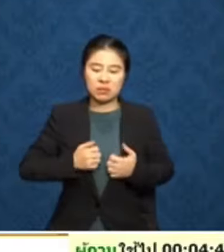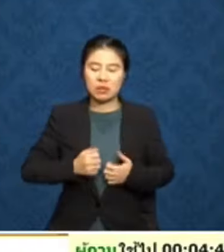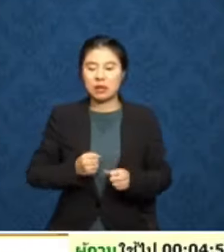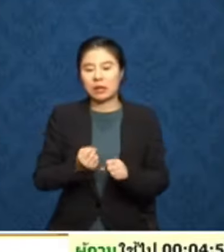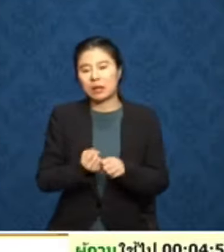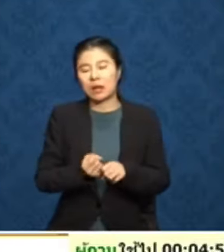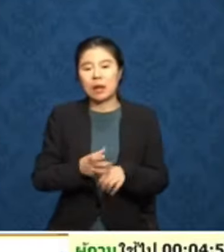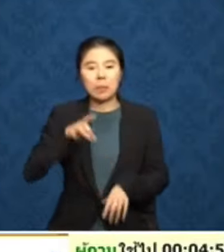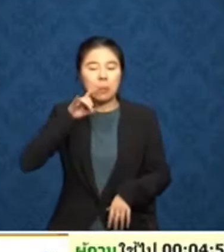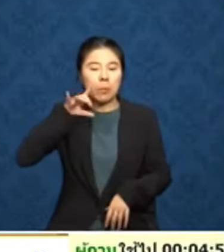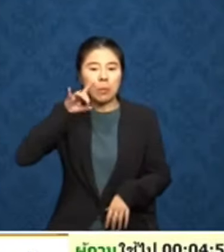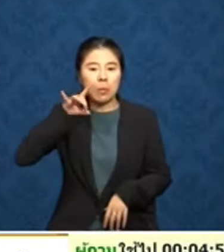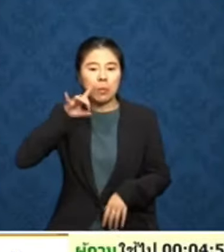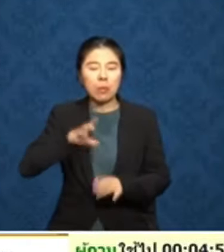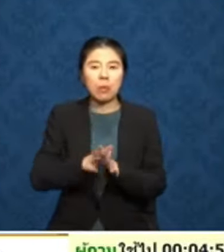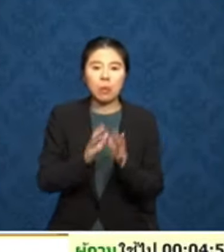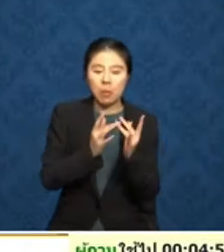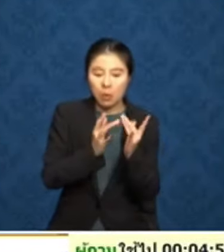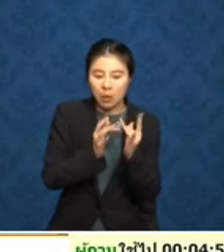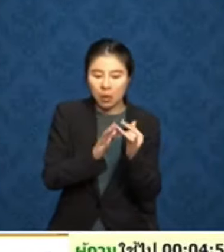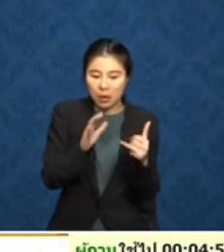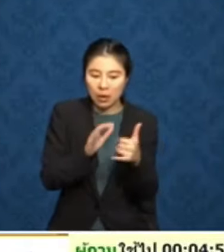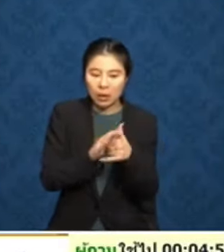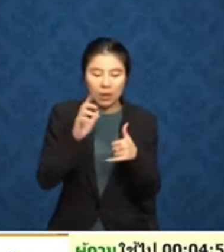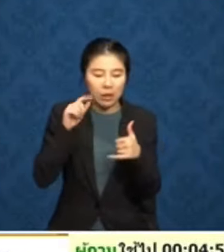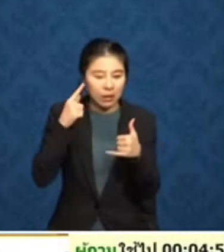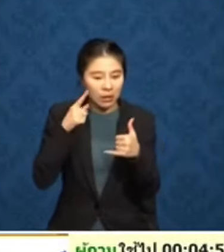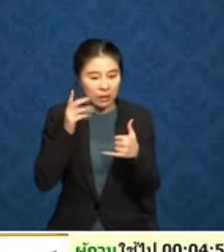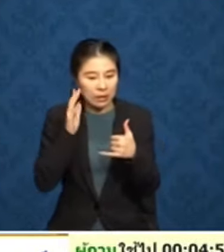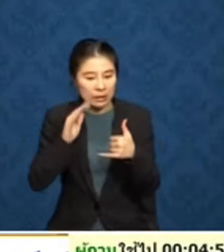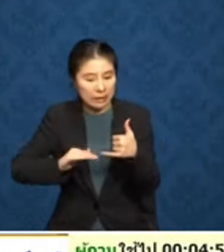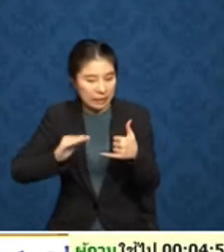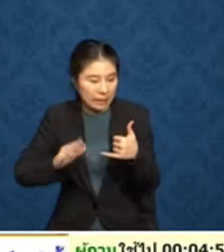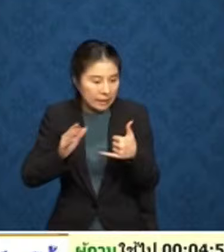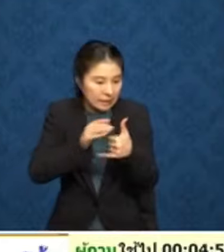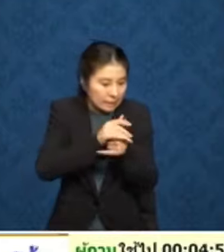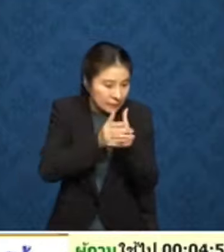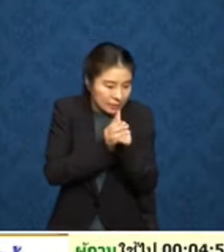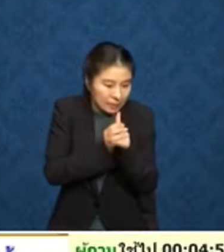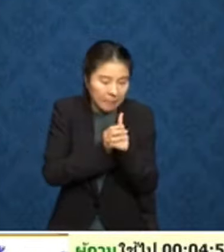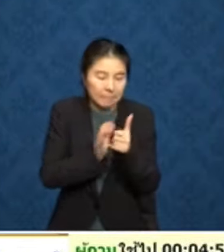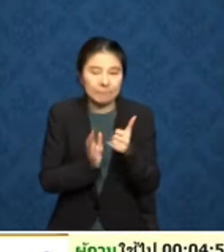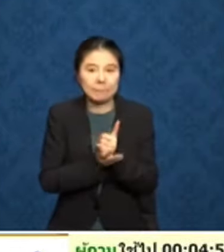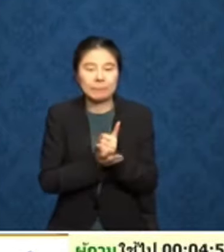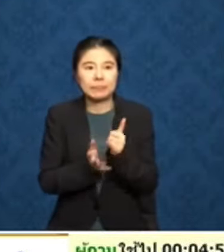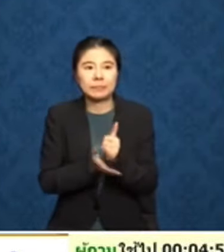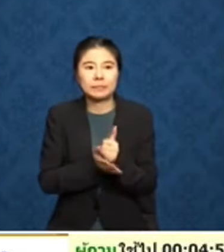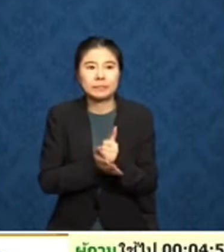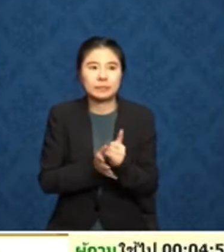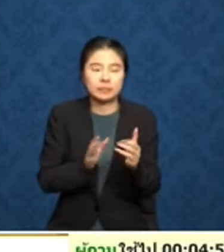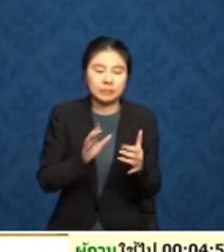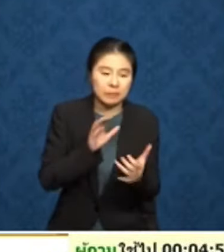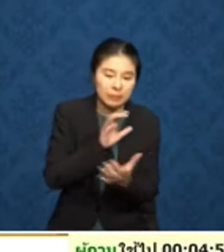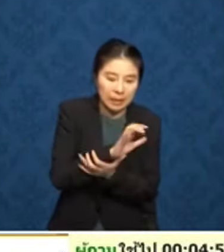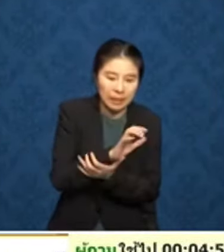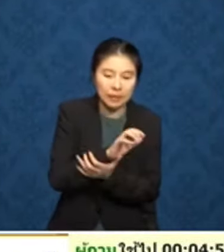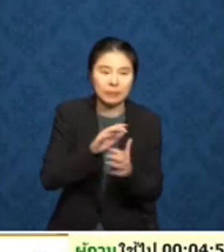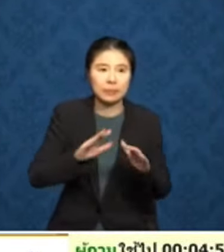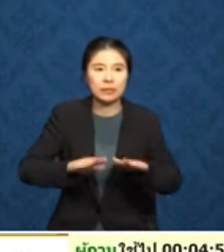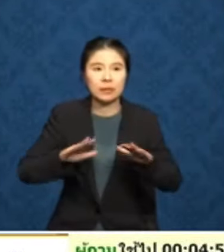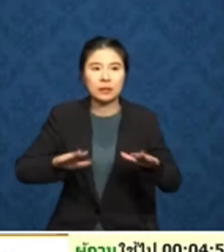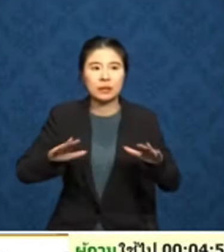าไปดักรอตามหนทางที่เด็กๆไปโรงเรียนนะคะแล้วก็ไปทำอนาจารทั้งทำกับตัวเองแล้วก็ทำกับเด็กๆ